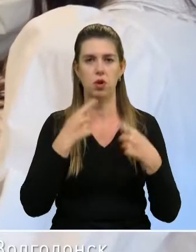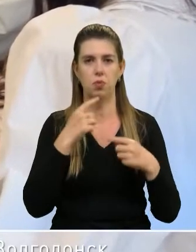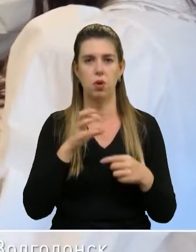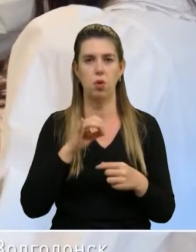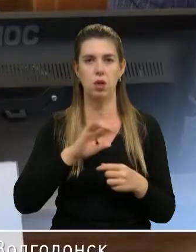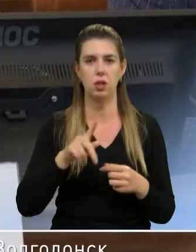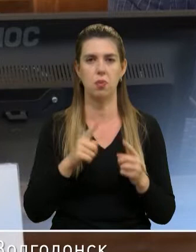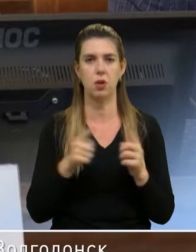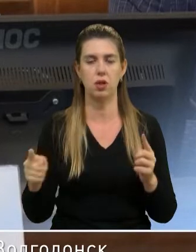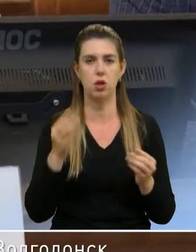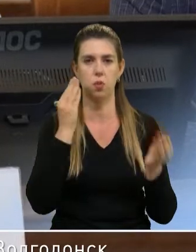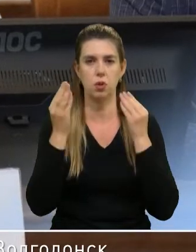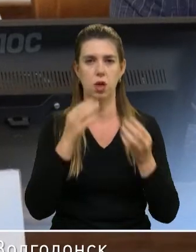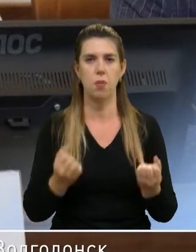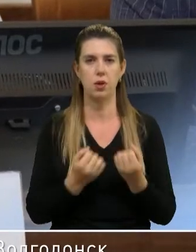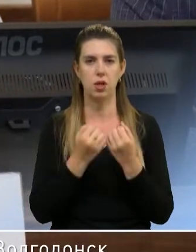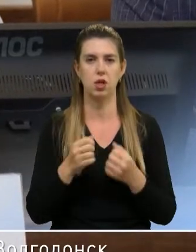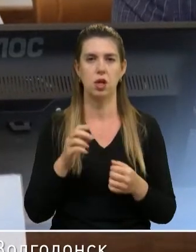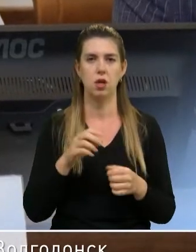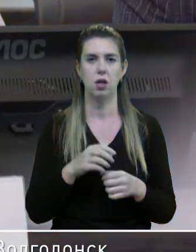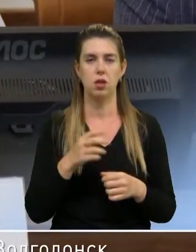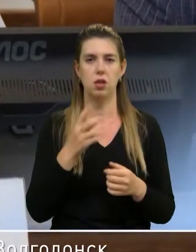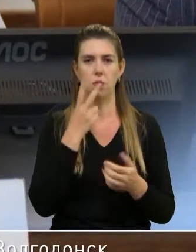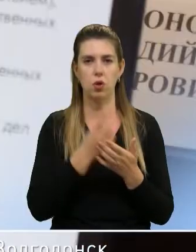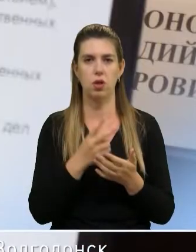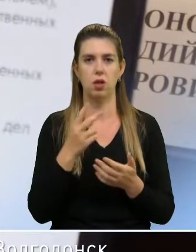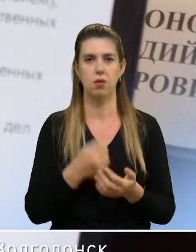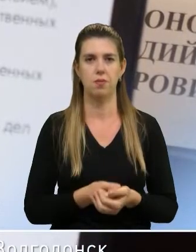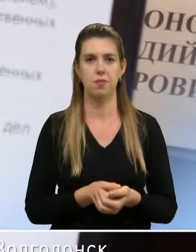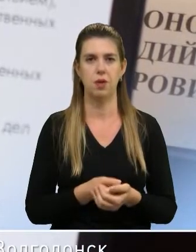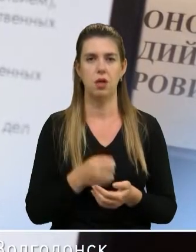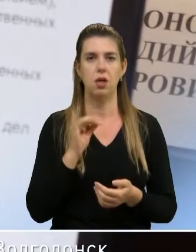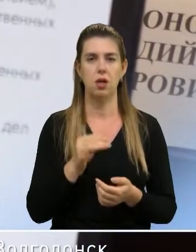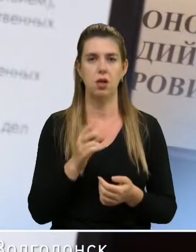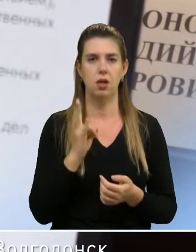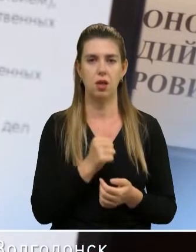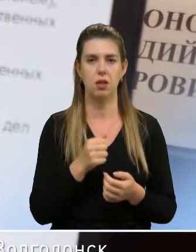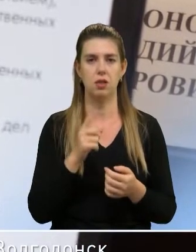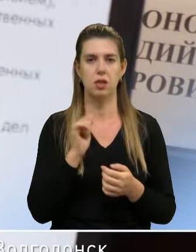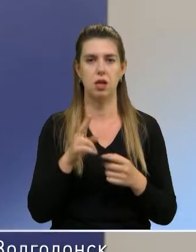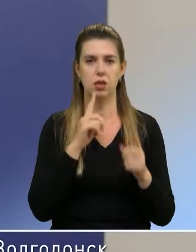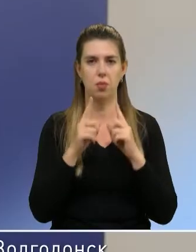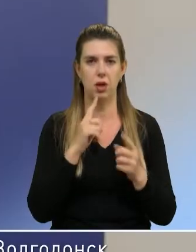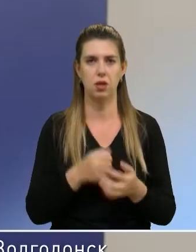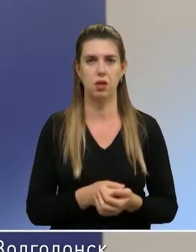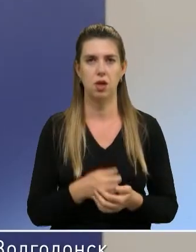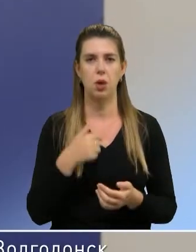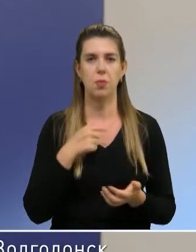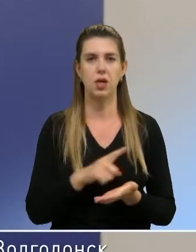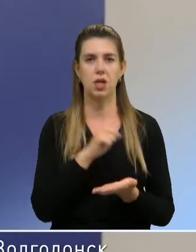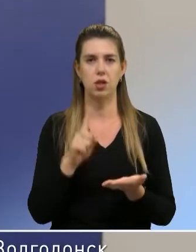отрасль, и предложил способы поддержки. Депутаты рассмотрят их 28 июля на заседании Заксобрания. Мы